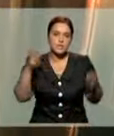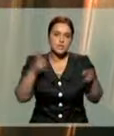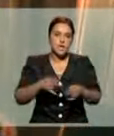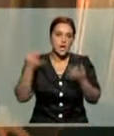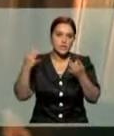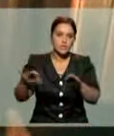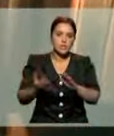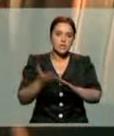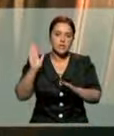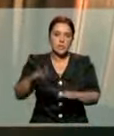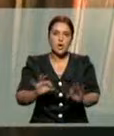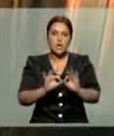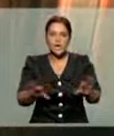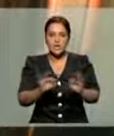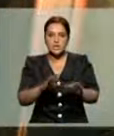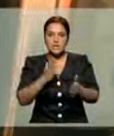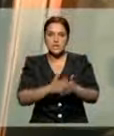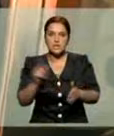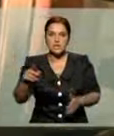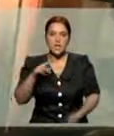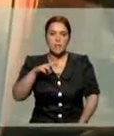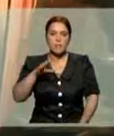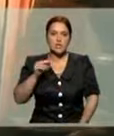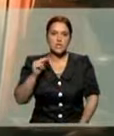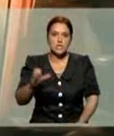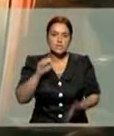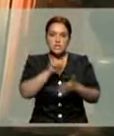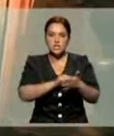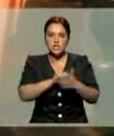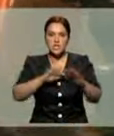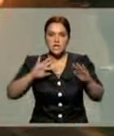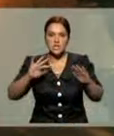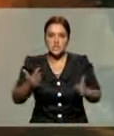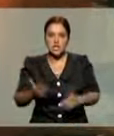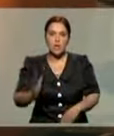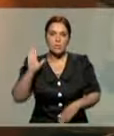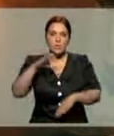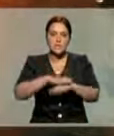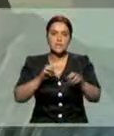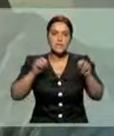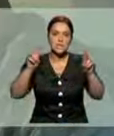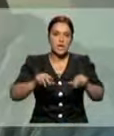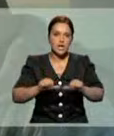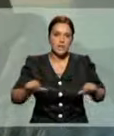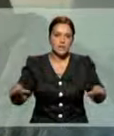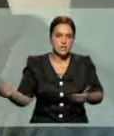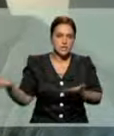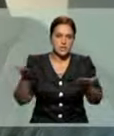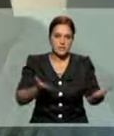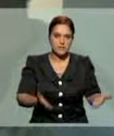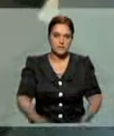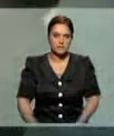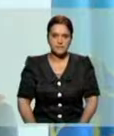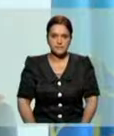больнице пострадавших отпустили домой. Как рассказали в департаменте по ЧС, причины инцидента должна выявить специальная комиссия.